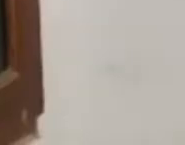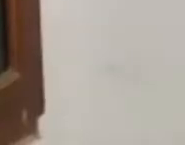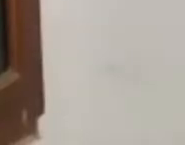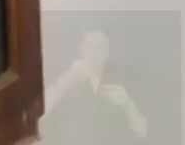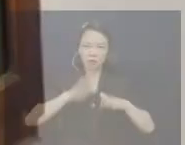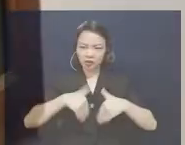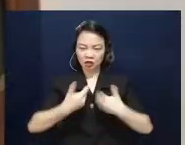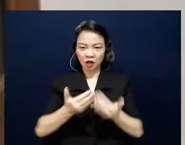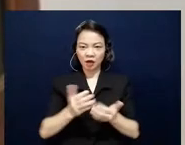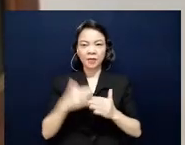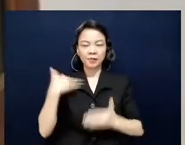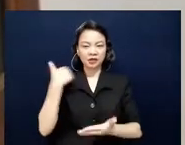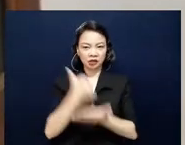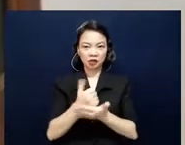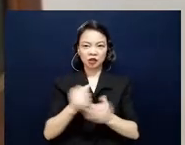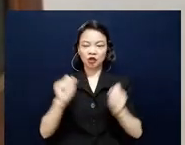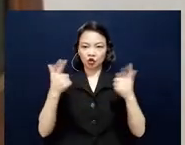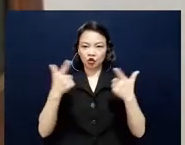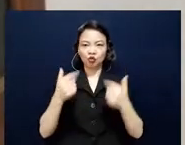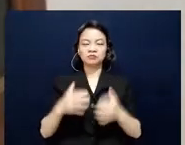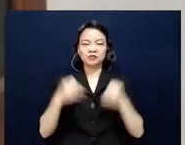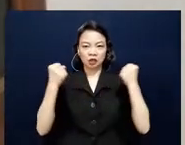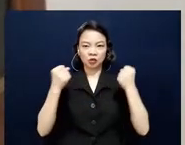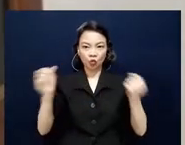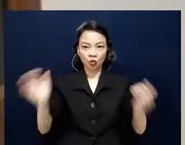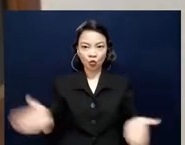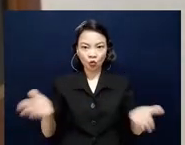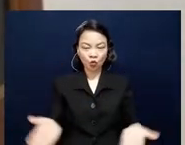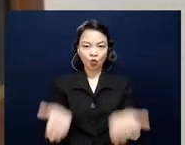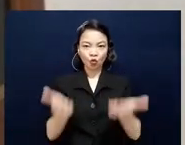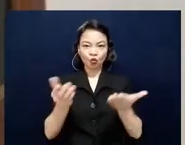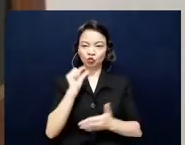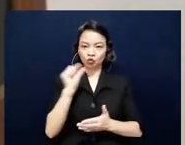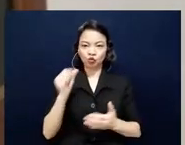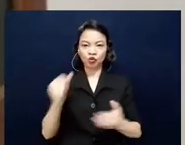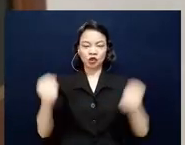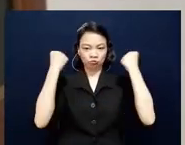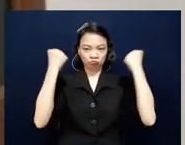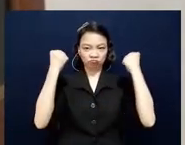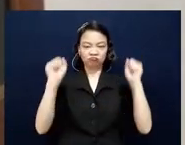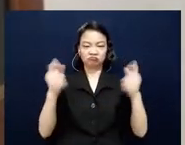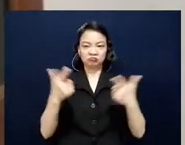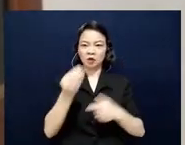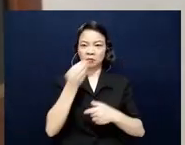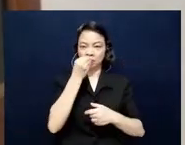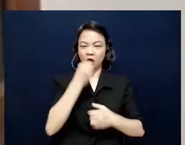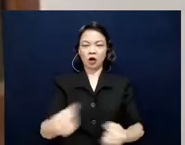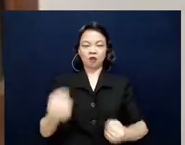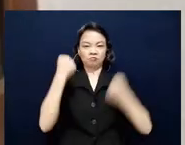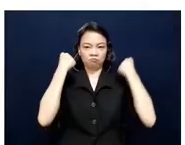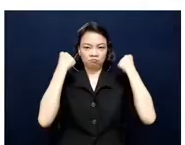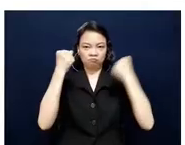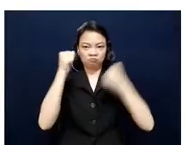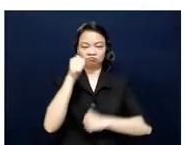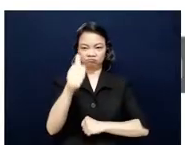sehat. Sangat termotivasi untuk bergaya hidup sehat, makan makanan yang bergizi, serta